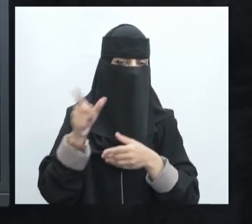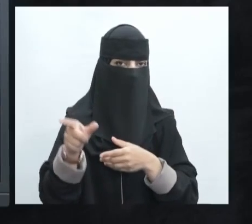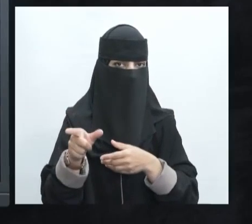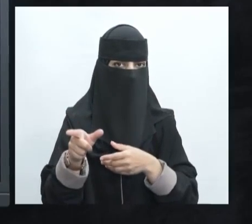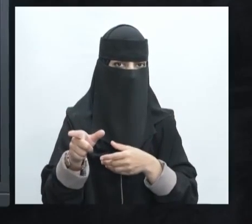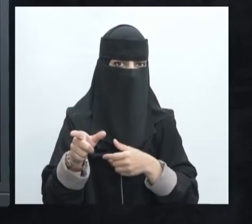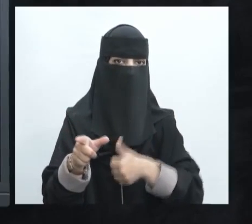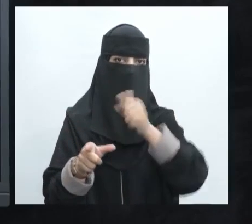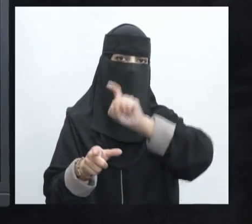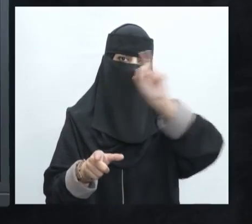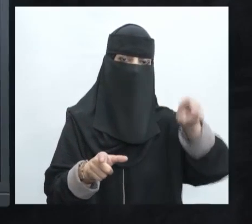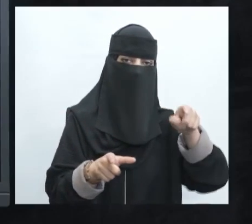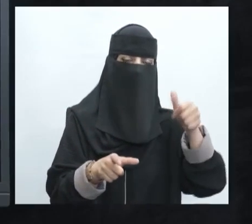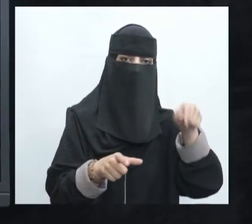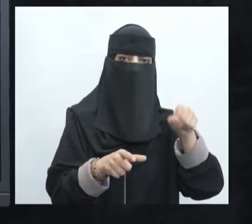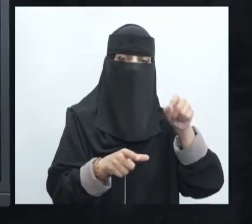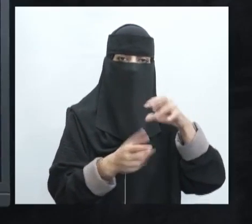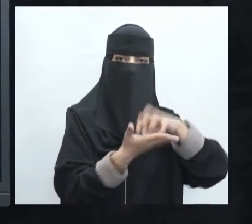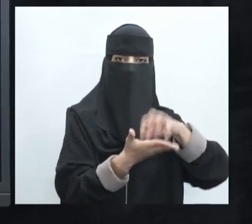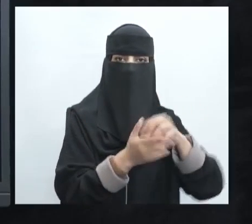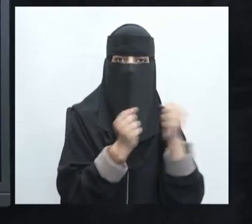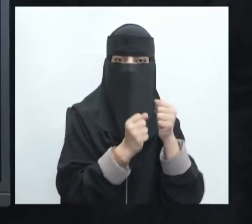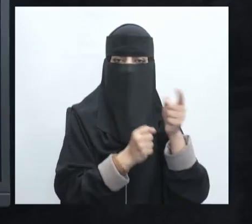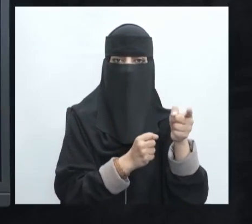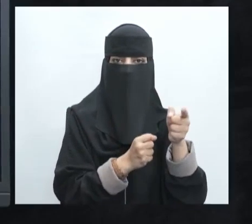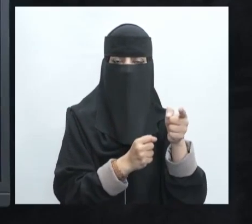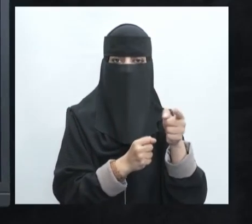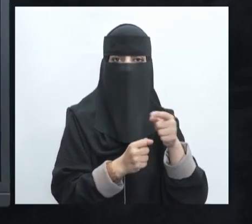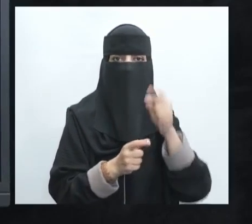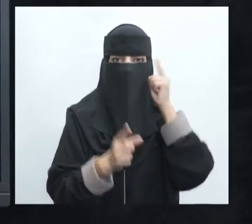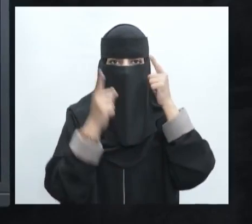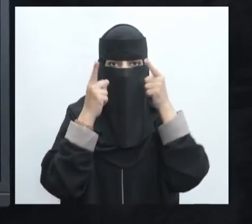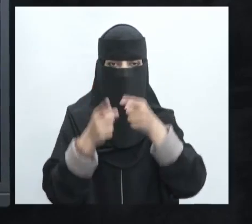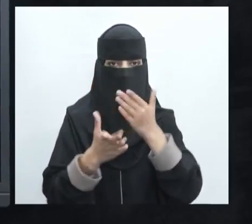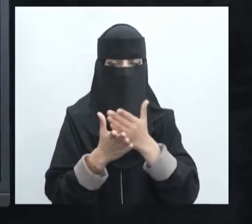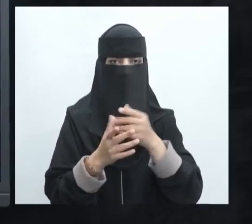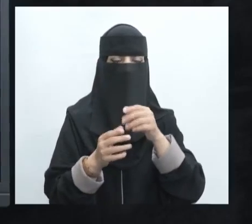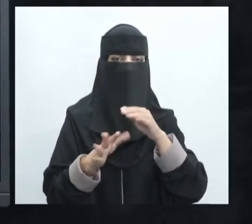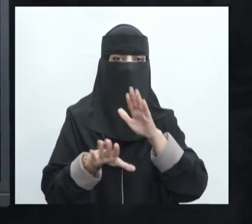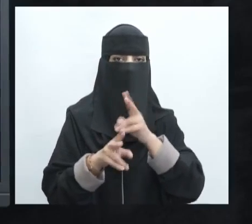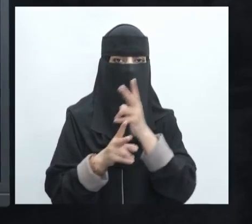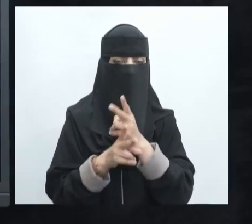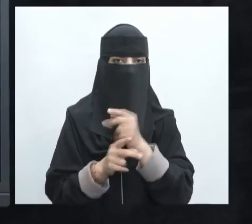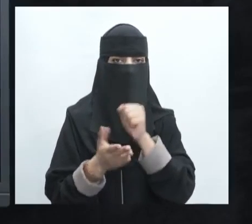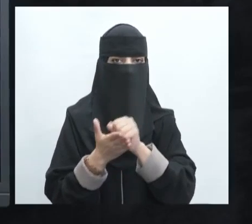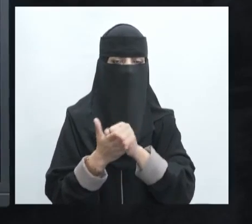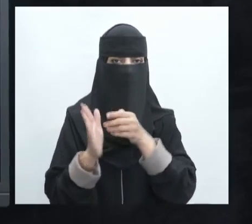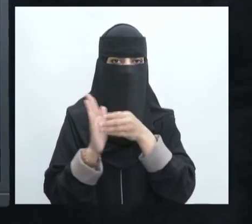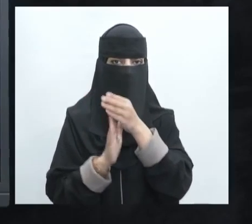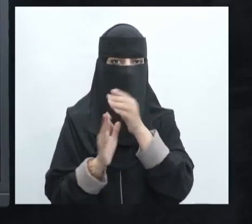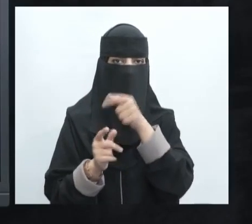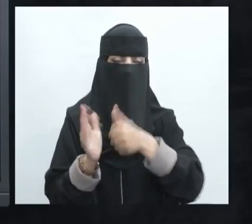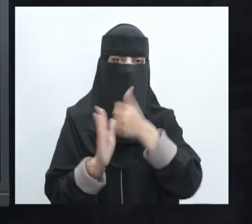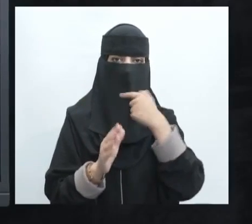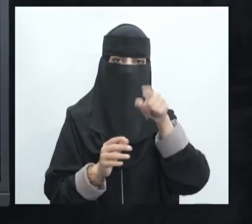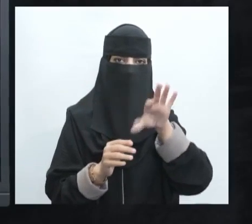بها أفضل في منها، تعد أفضل مصائف المملكة لقضاء الأوقات فيها، وهي أفضل من الطائف. ماذا